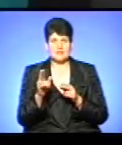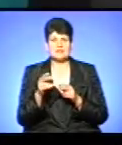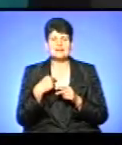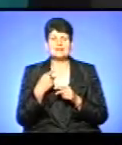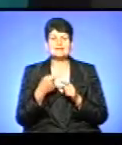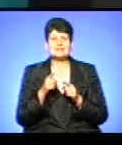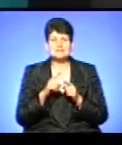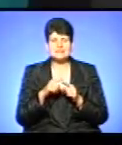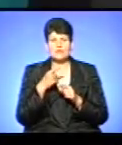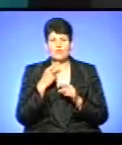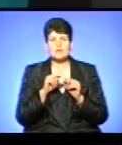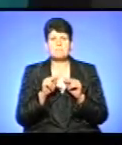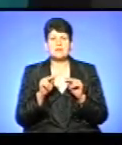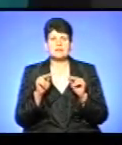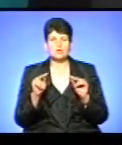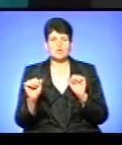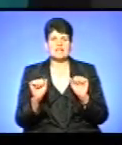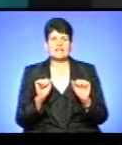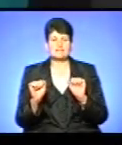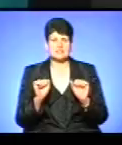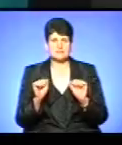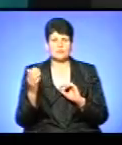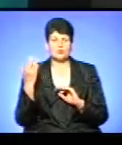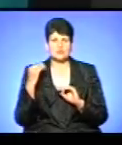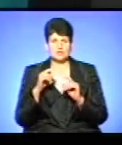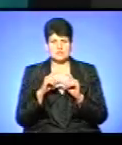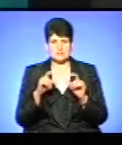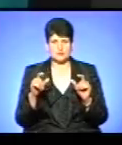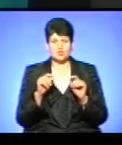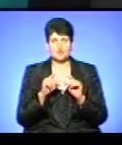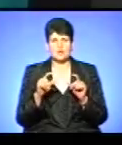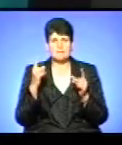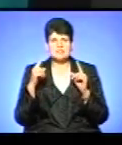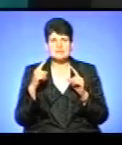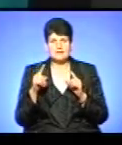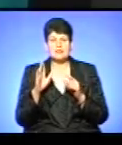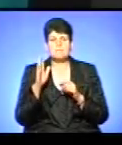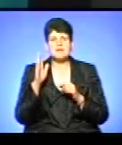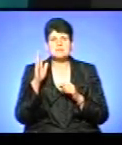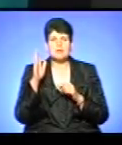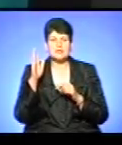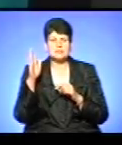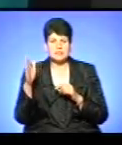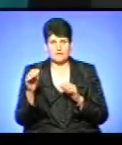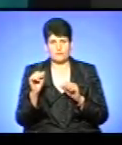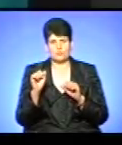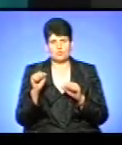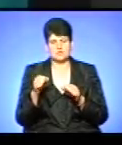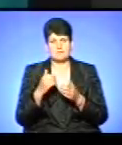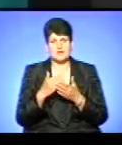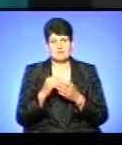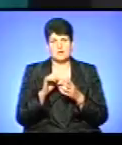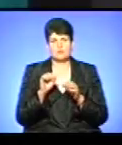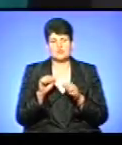Висловлюють думки педагоги, керівництво колишнього даного закладу школи мистецтв про те, що на перспективу десь мали би можливість і